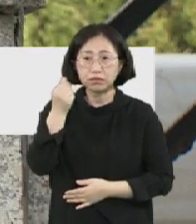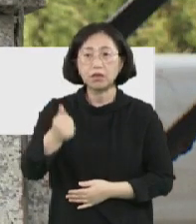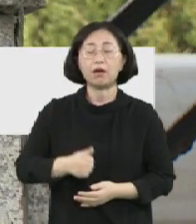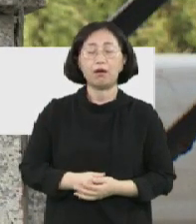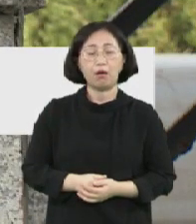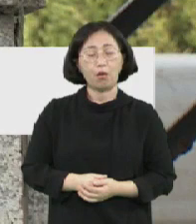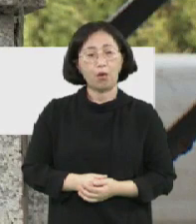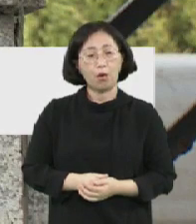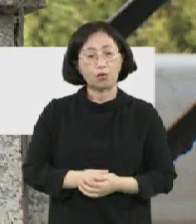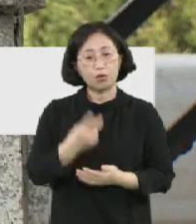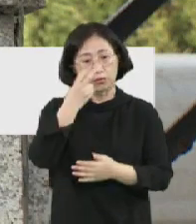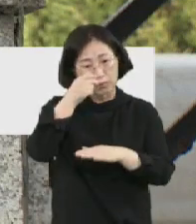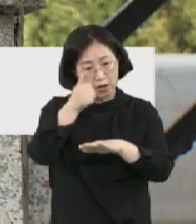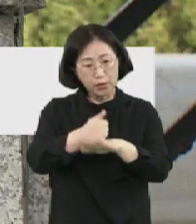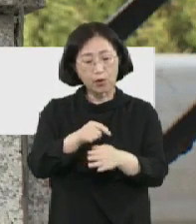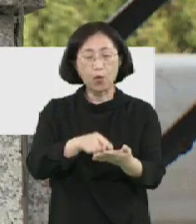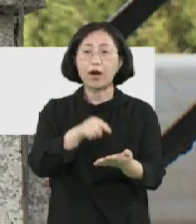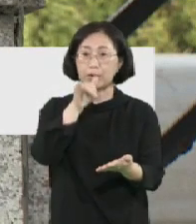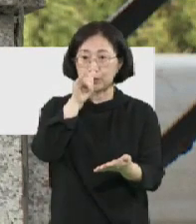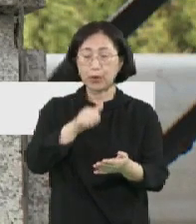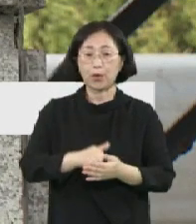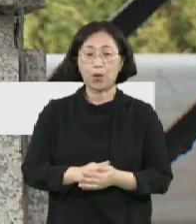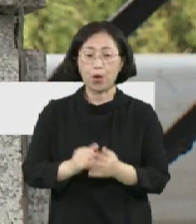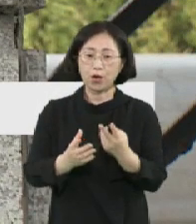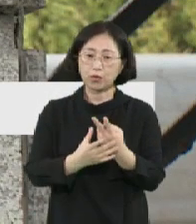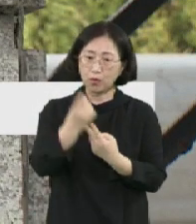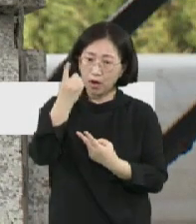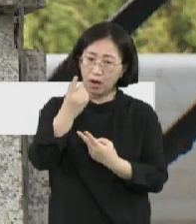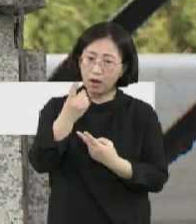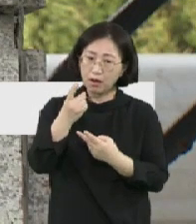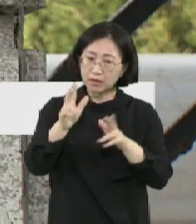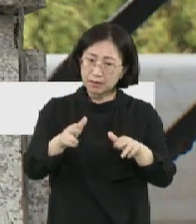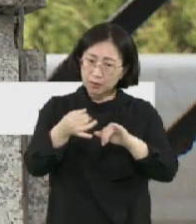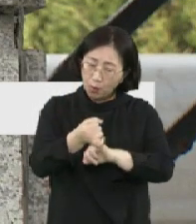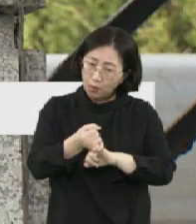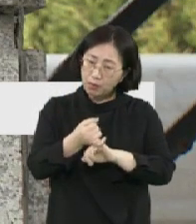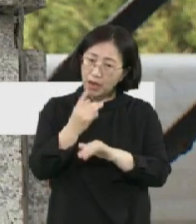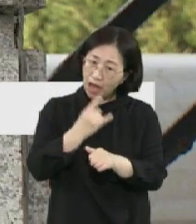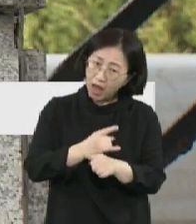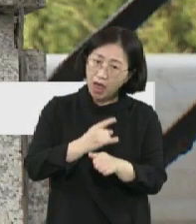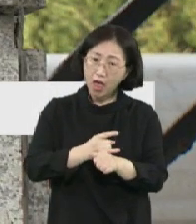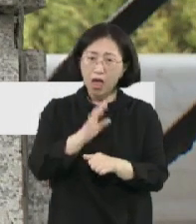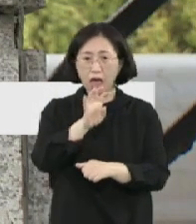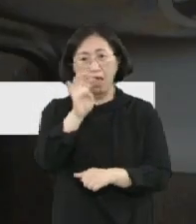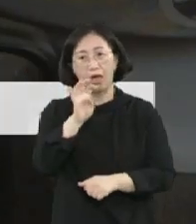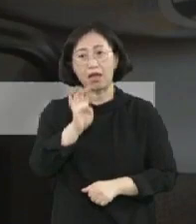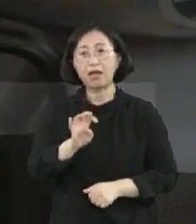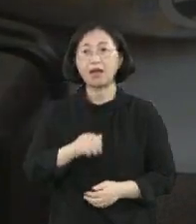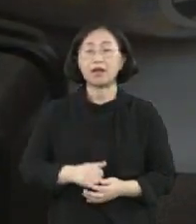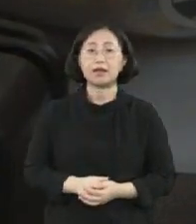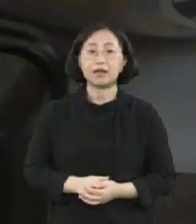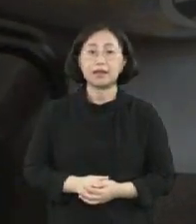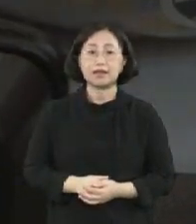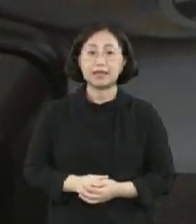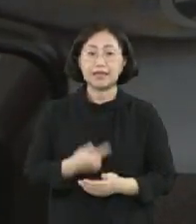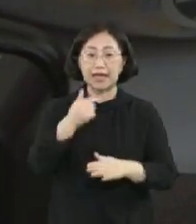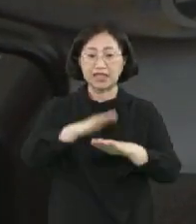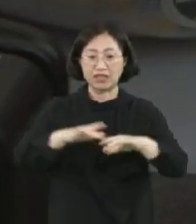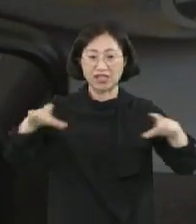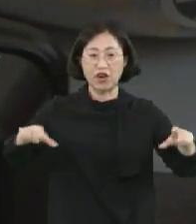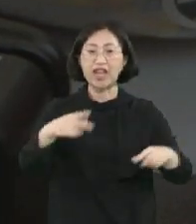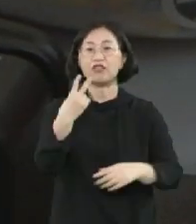그런 데이터는 일단 나와 있는 거고 통합을 꼭 지금 상태에서 해야 되나 좀 의문이죠. 한 지붕 두